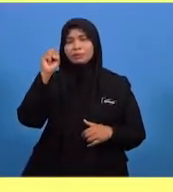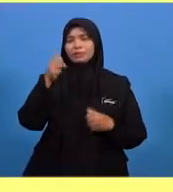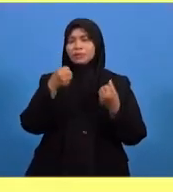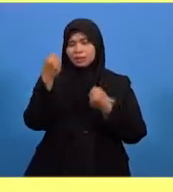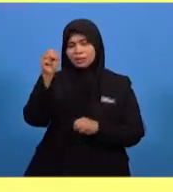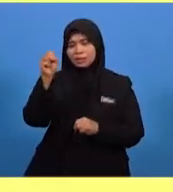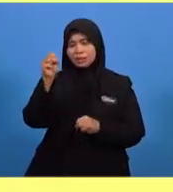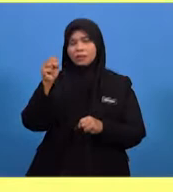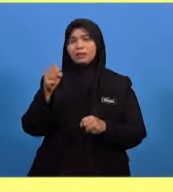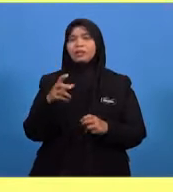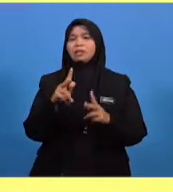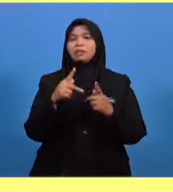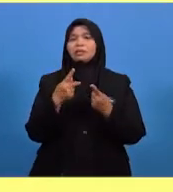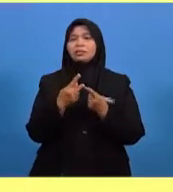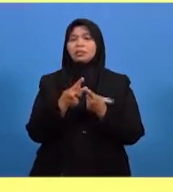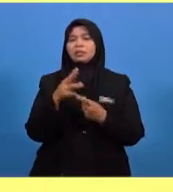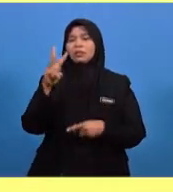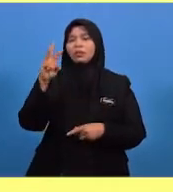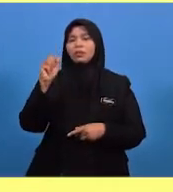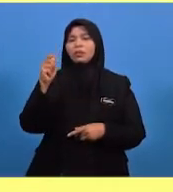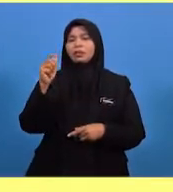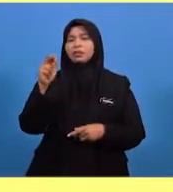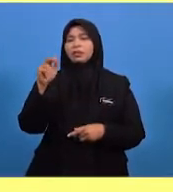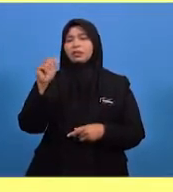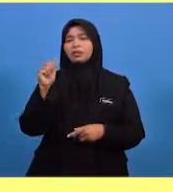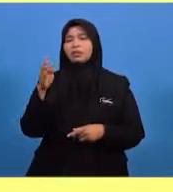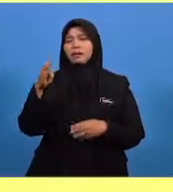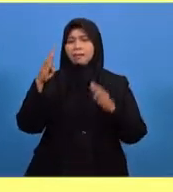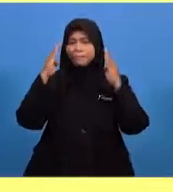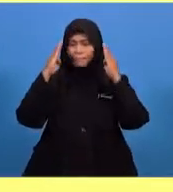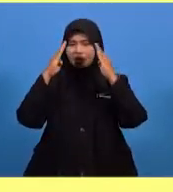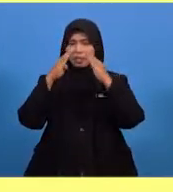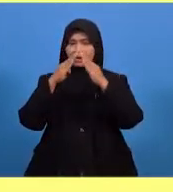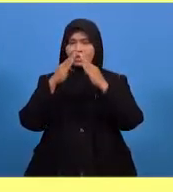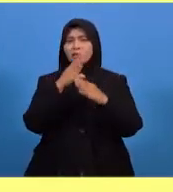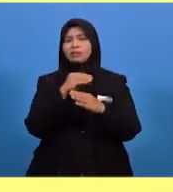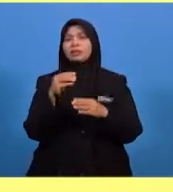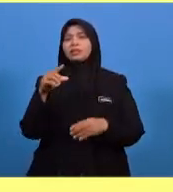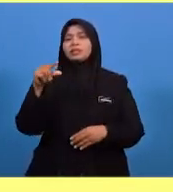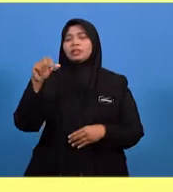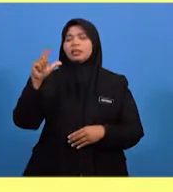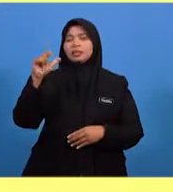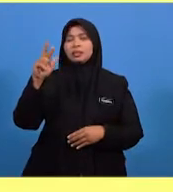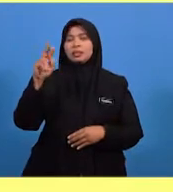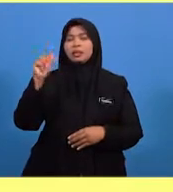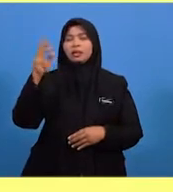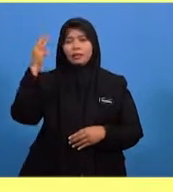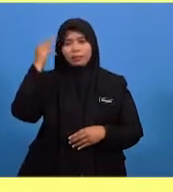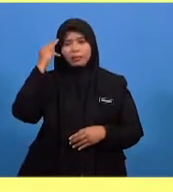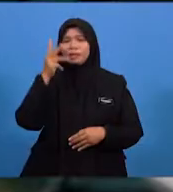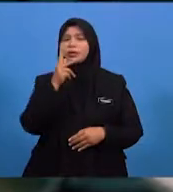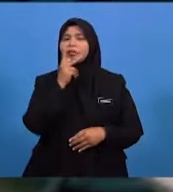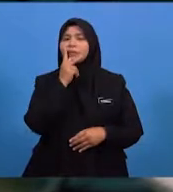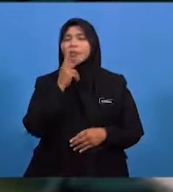Setia pasukan wathaniyah Pahang dan gerila Melayu Kedah